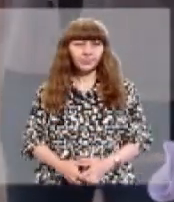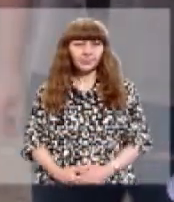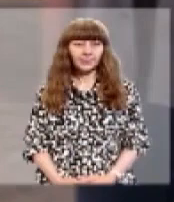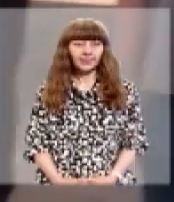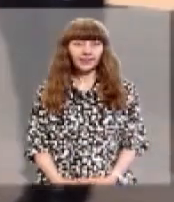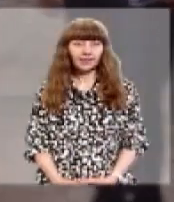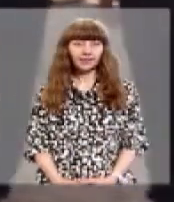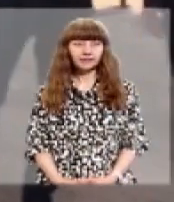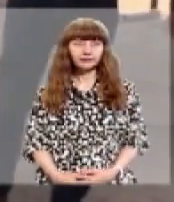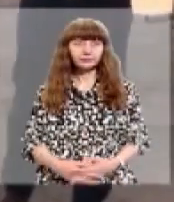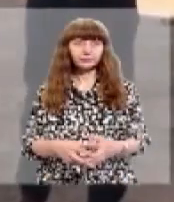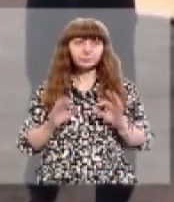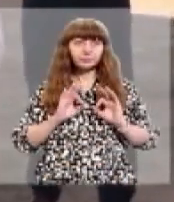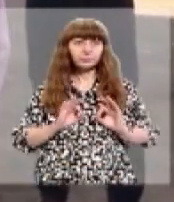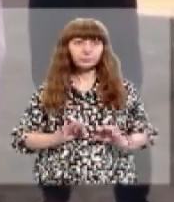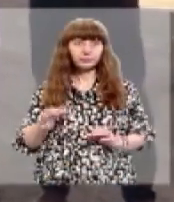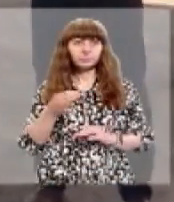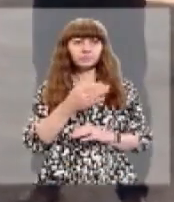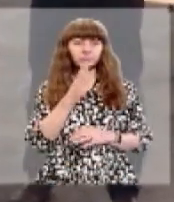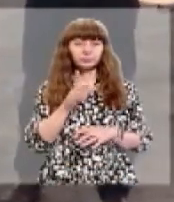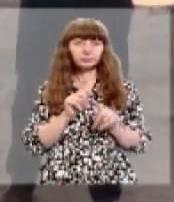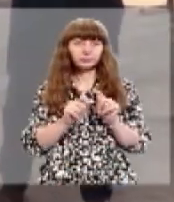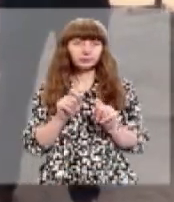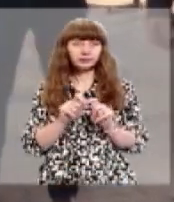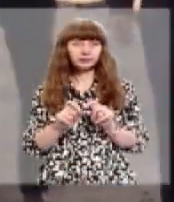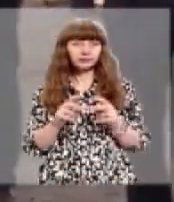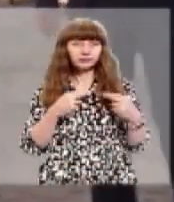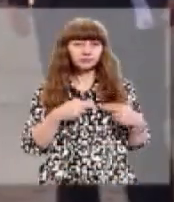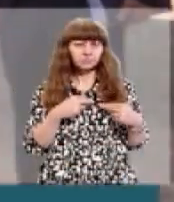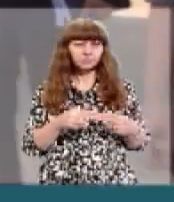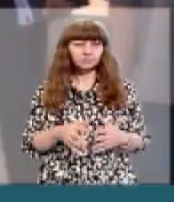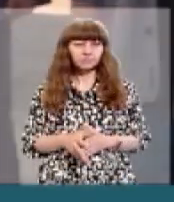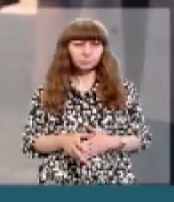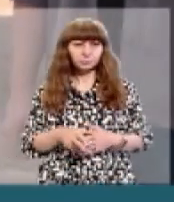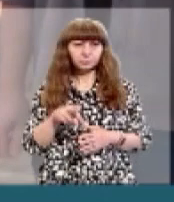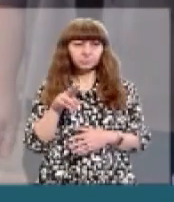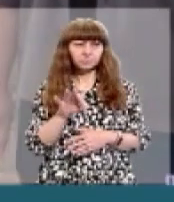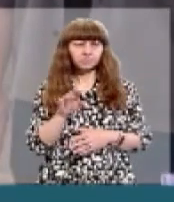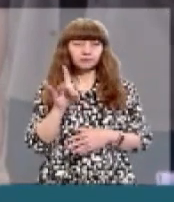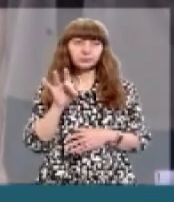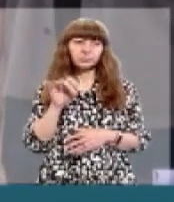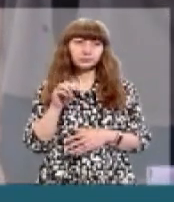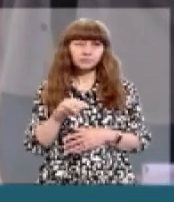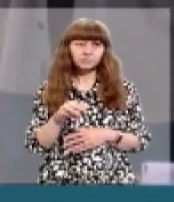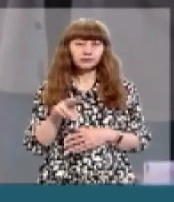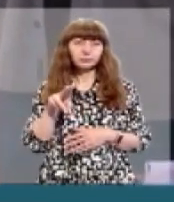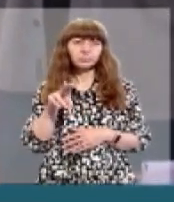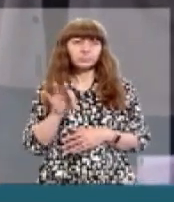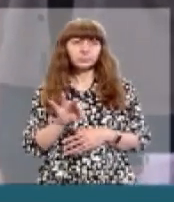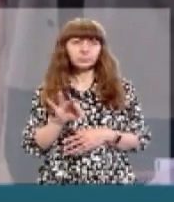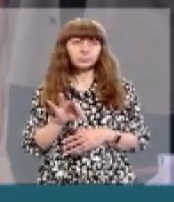вот прокурор области, у них на контроле работы по котельным, по